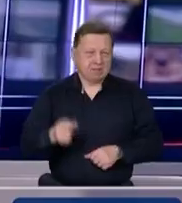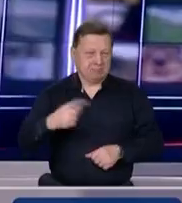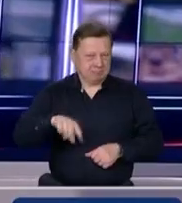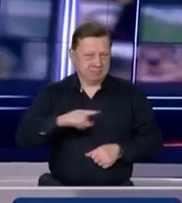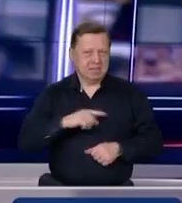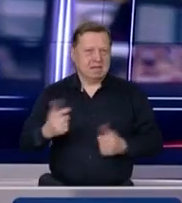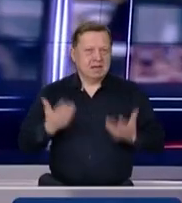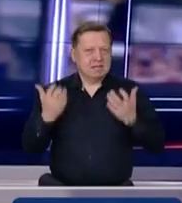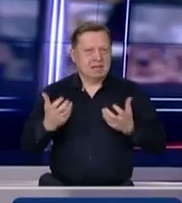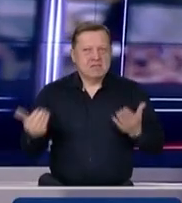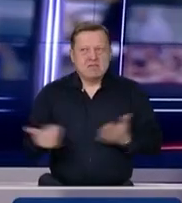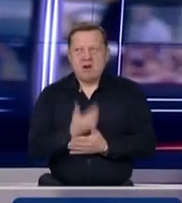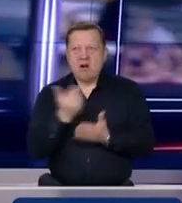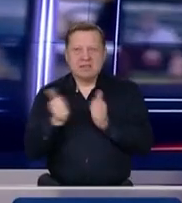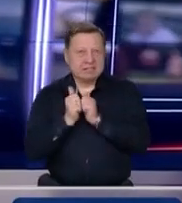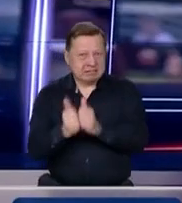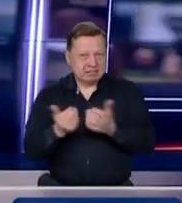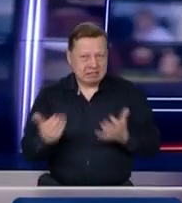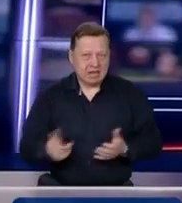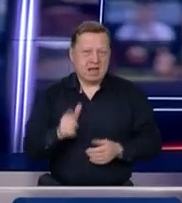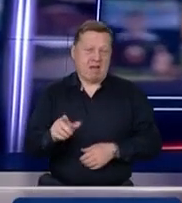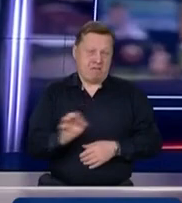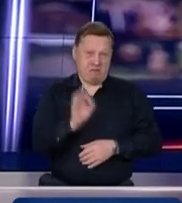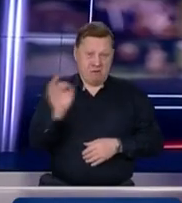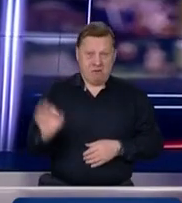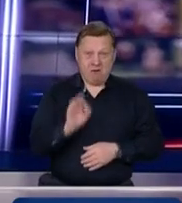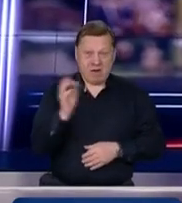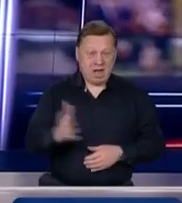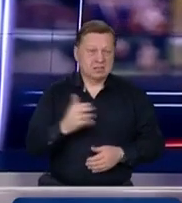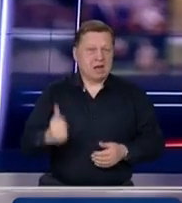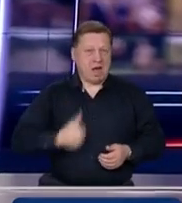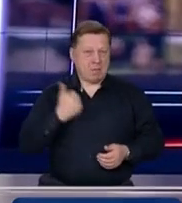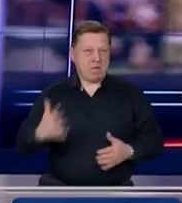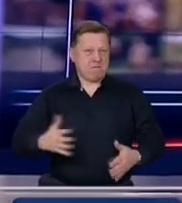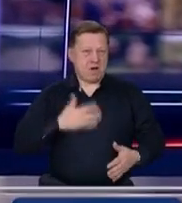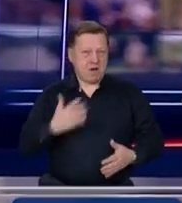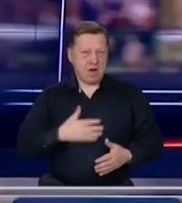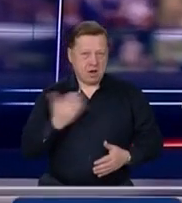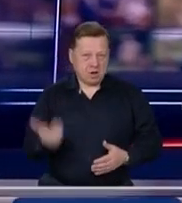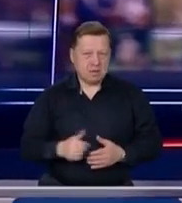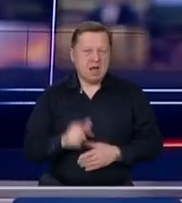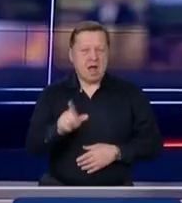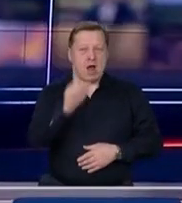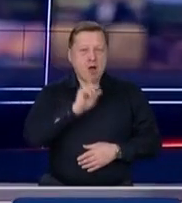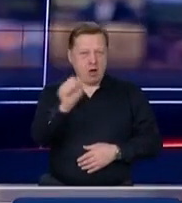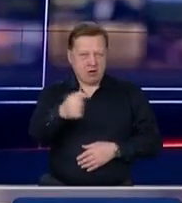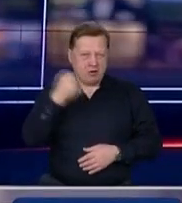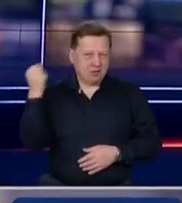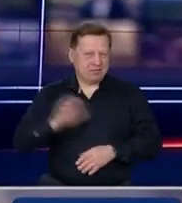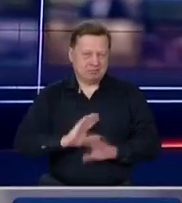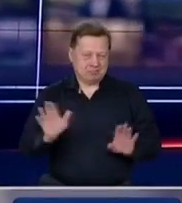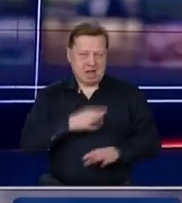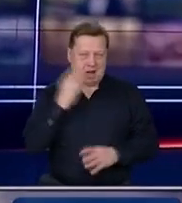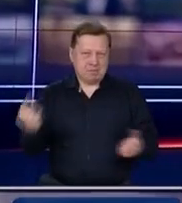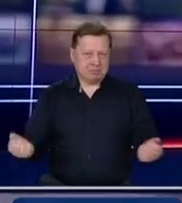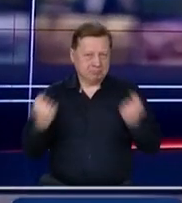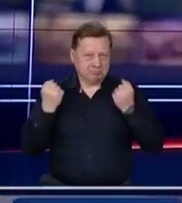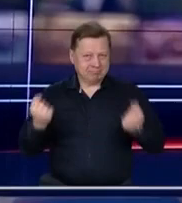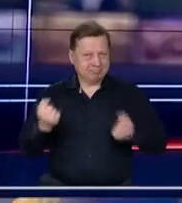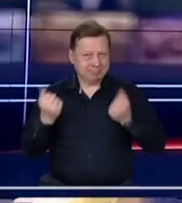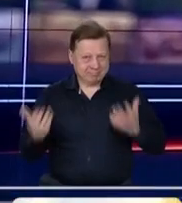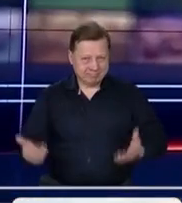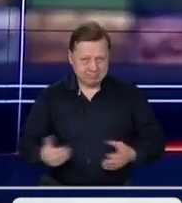priorytety nowych wyzwań. Przy okazji to dobry czas, aby zadbać o formę, czyli rzadziej uchylać drzwi lodówki, a częściej podnosić ciężarki.